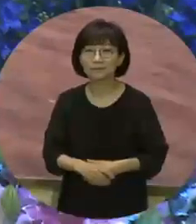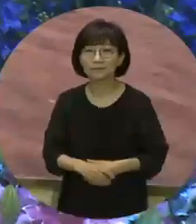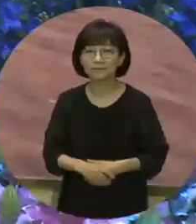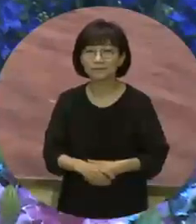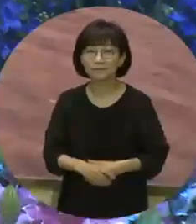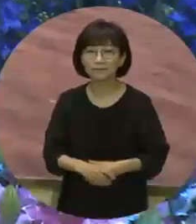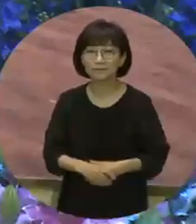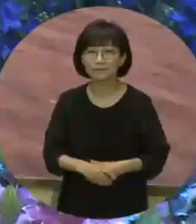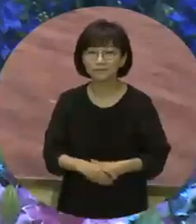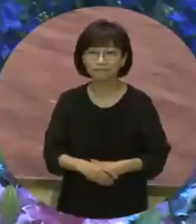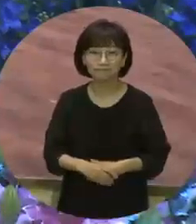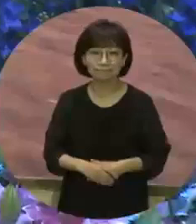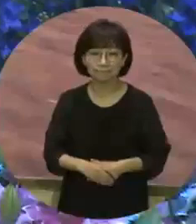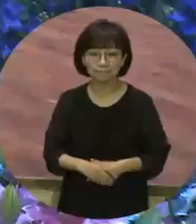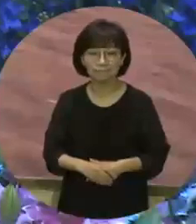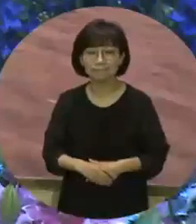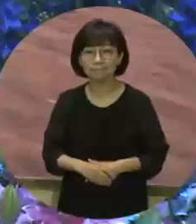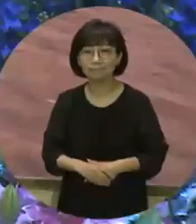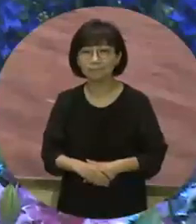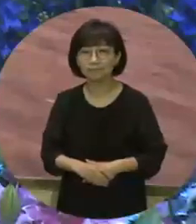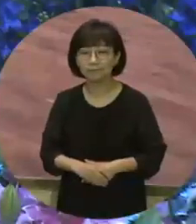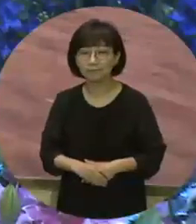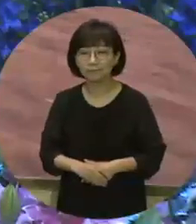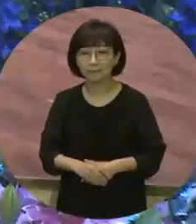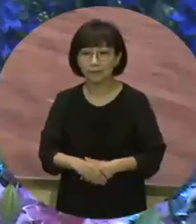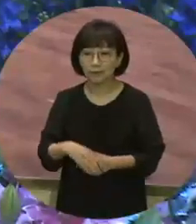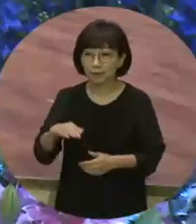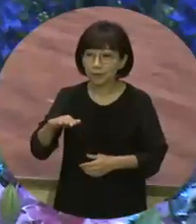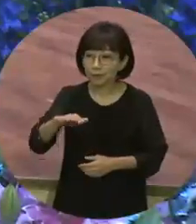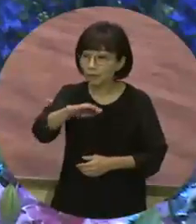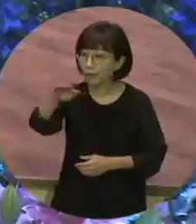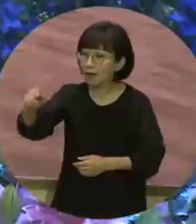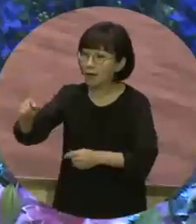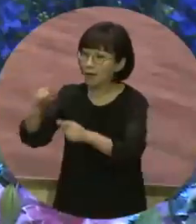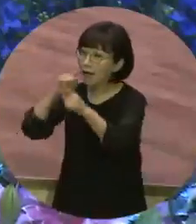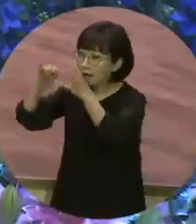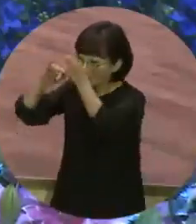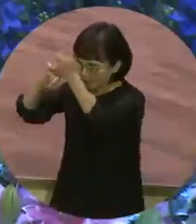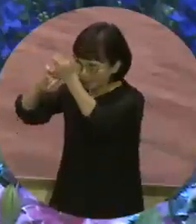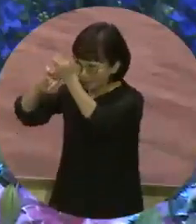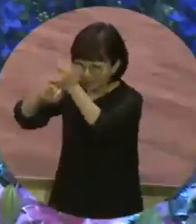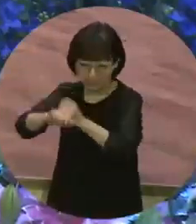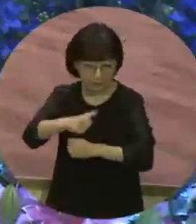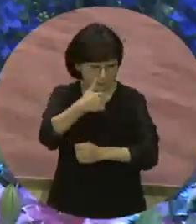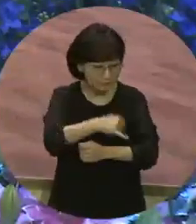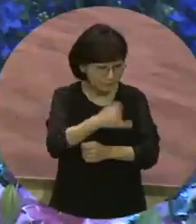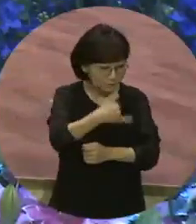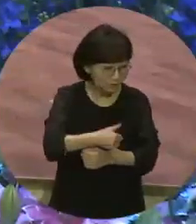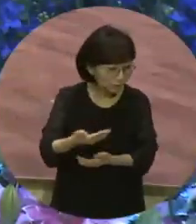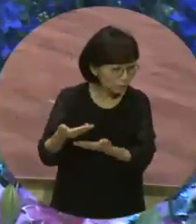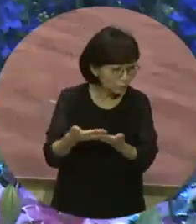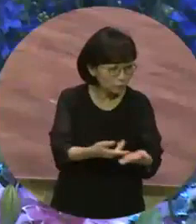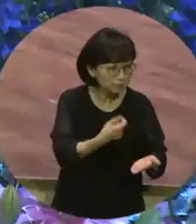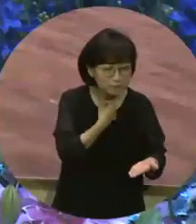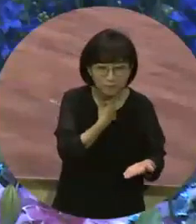자 우리 후대를 향한 우리 언약을 자녀들에게 그 전달해 주고 싶어하는 부모들